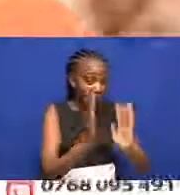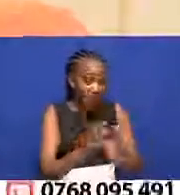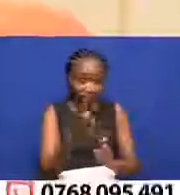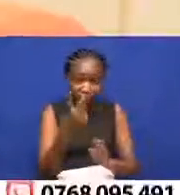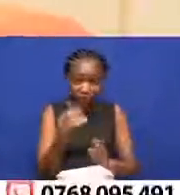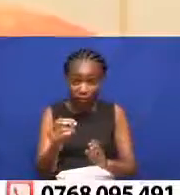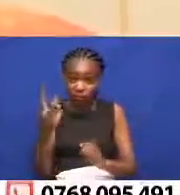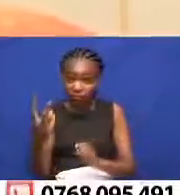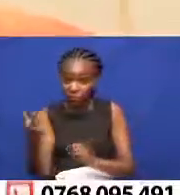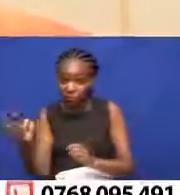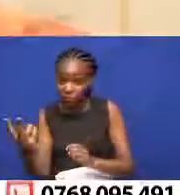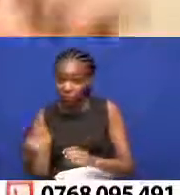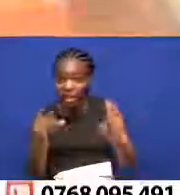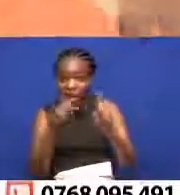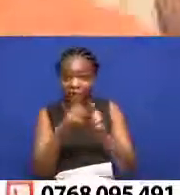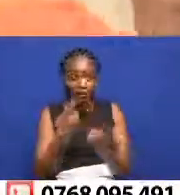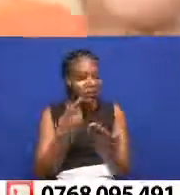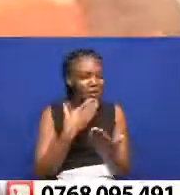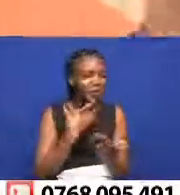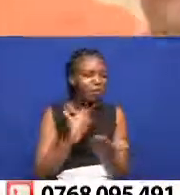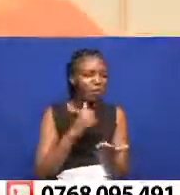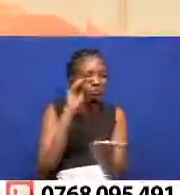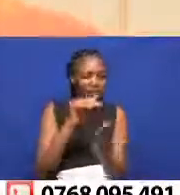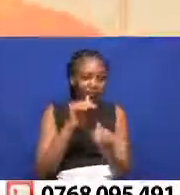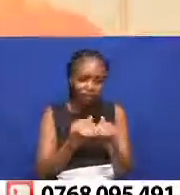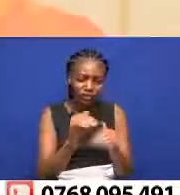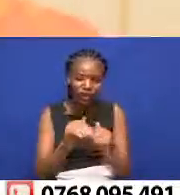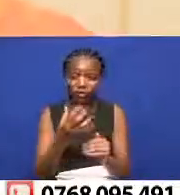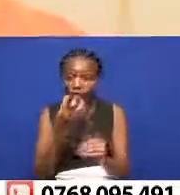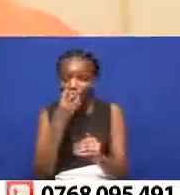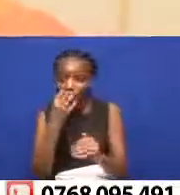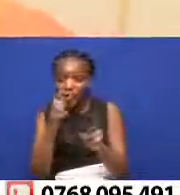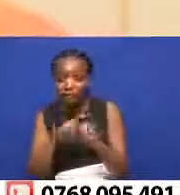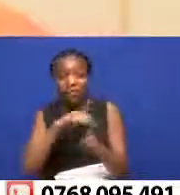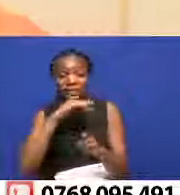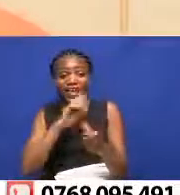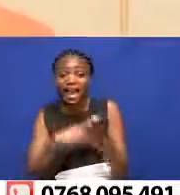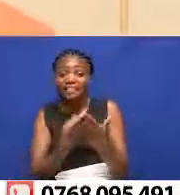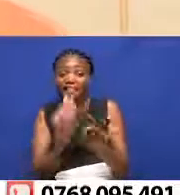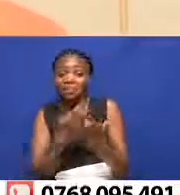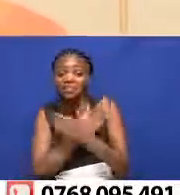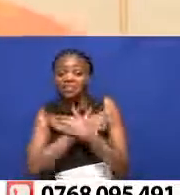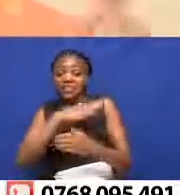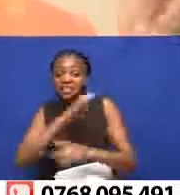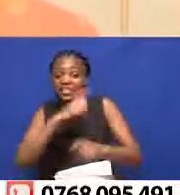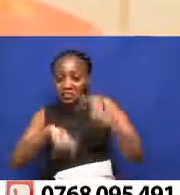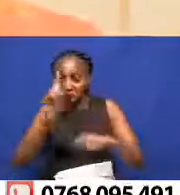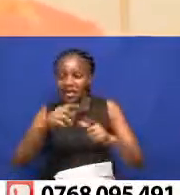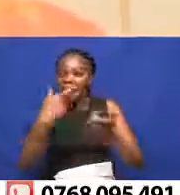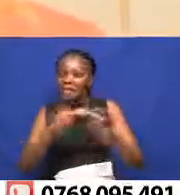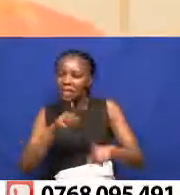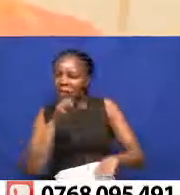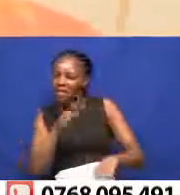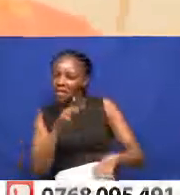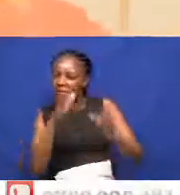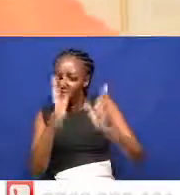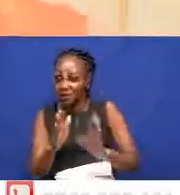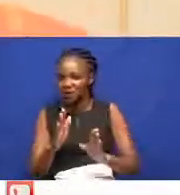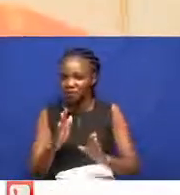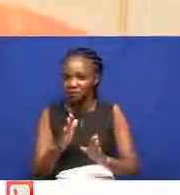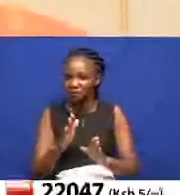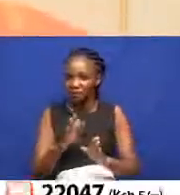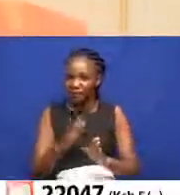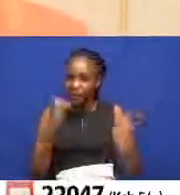rais. Wanataka kupunguza kura za ODM na za Raila ili huyo mtu wao ashinde. Lakini huyo mtu wao wanaomtaka